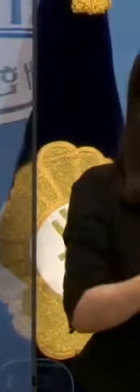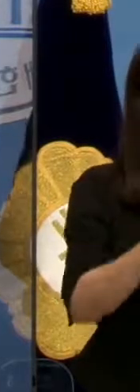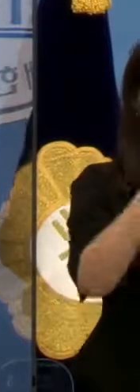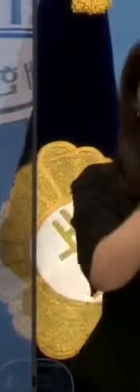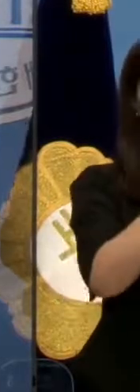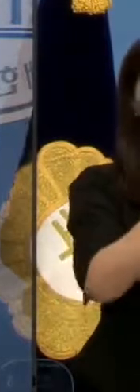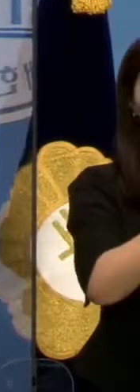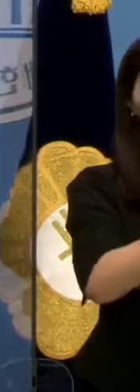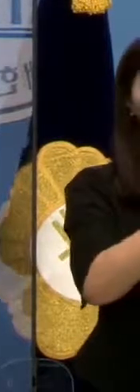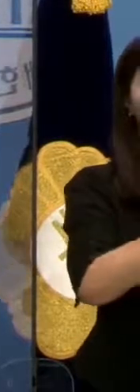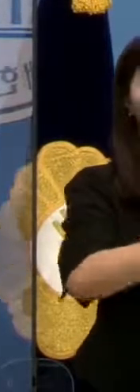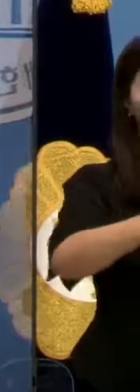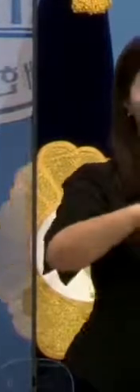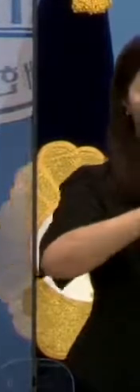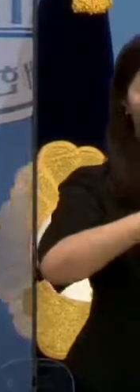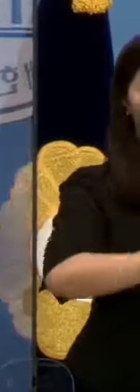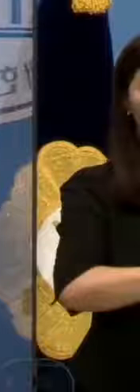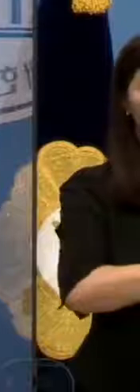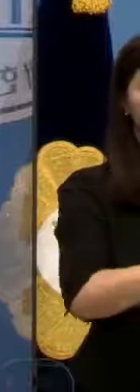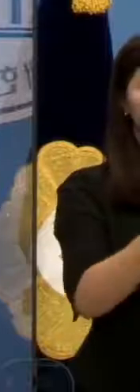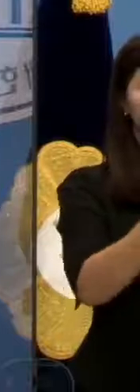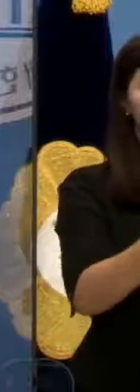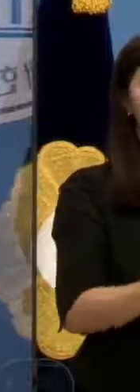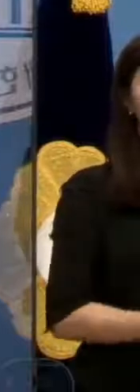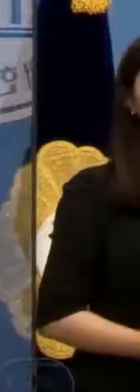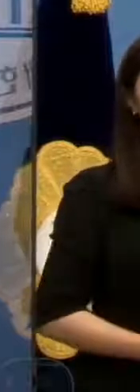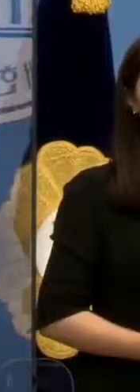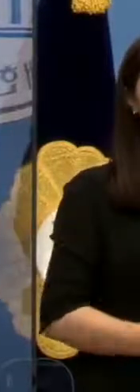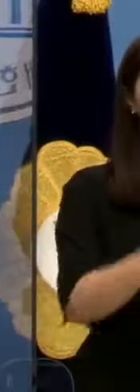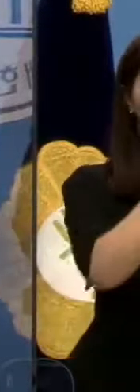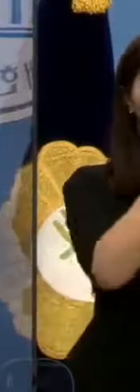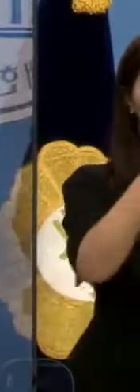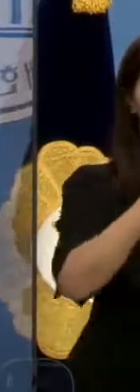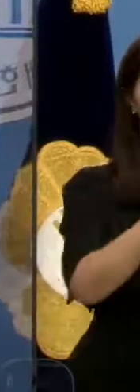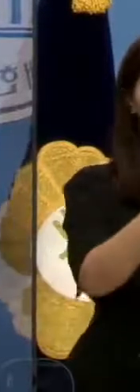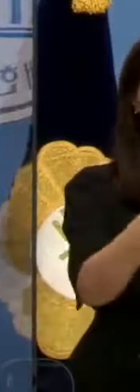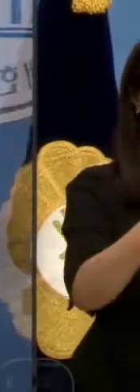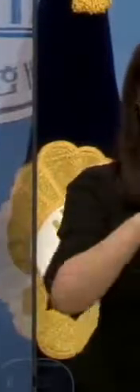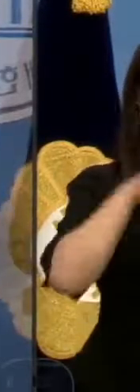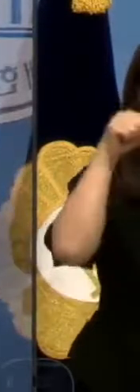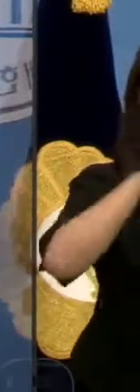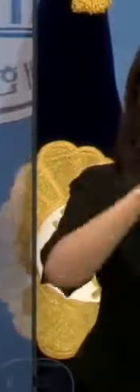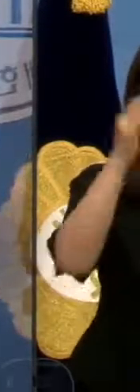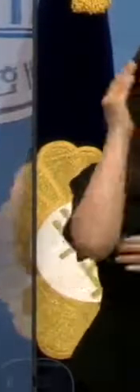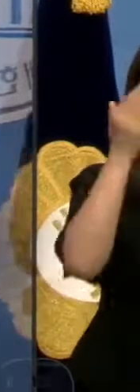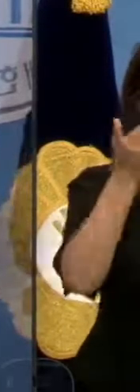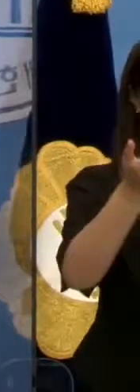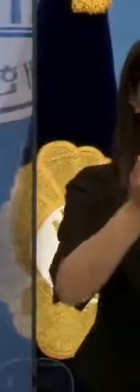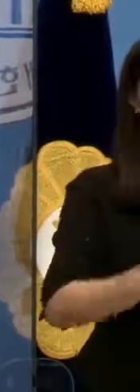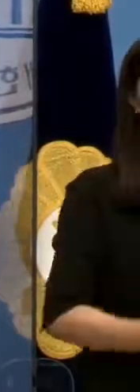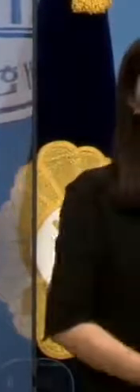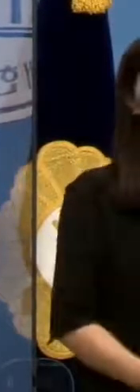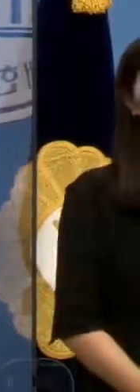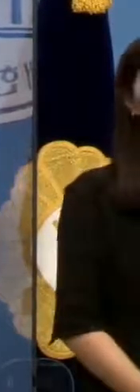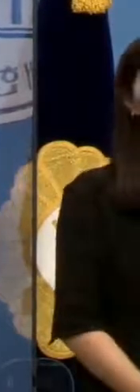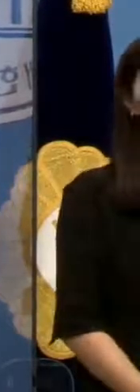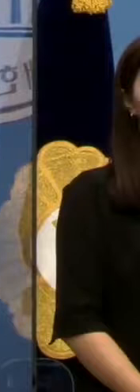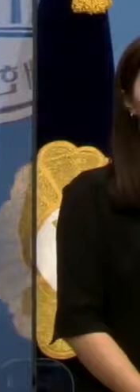국어 분야 정책 발표를 하도록 하겠습니다. 이낙연 후보님의 말씀이 있겠습니다.